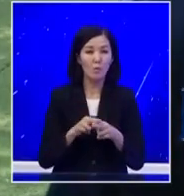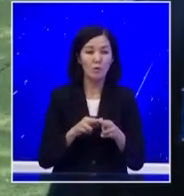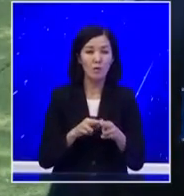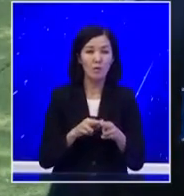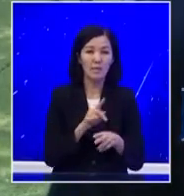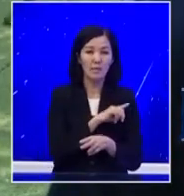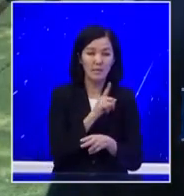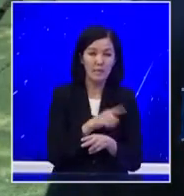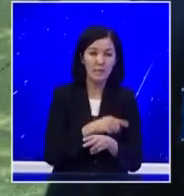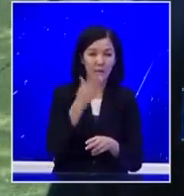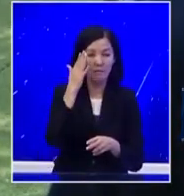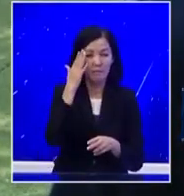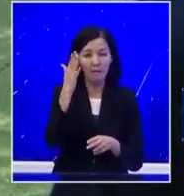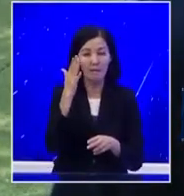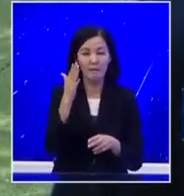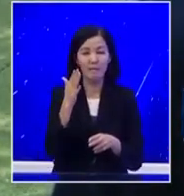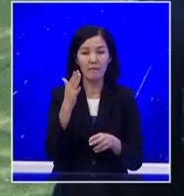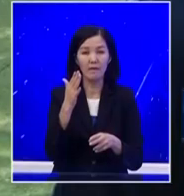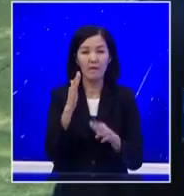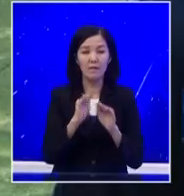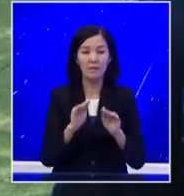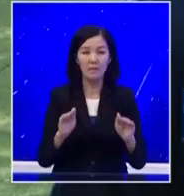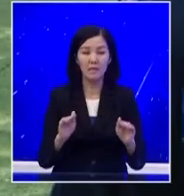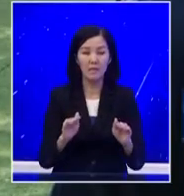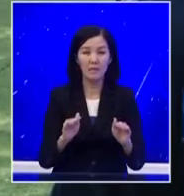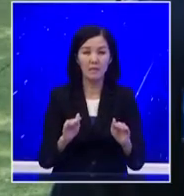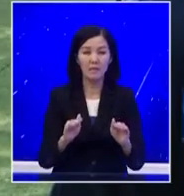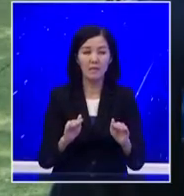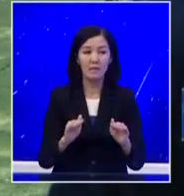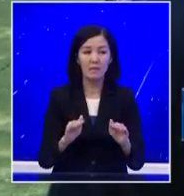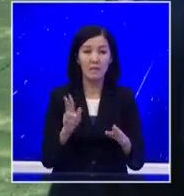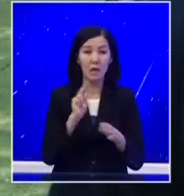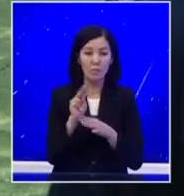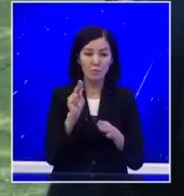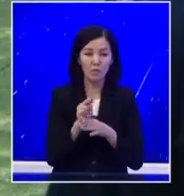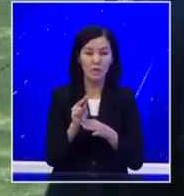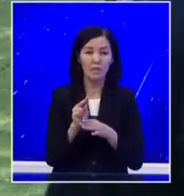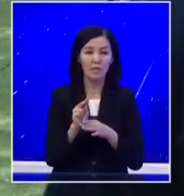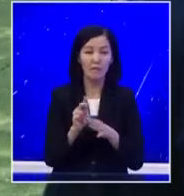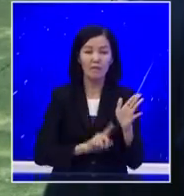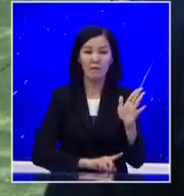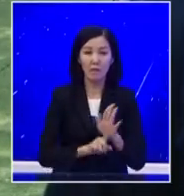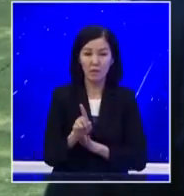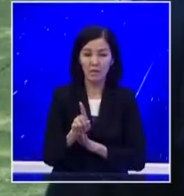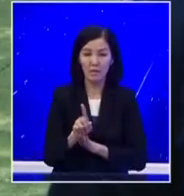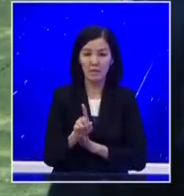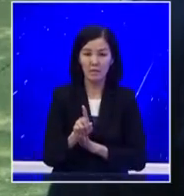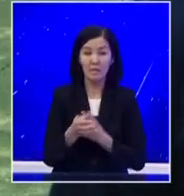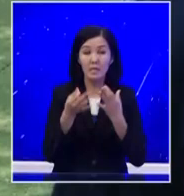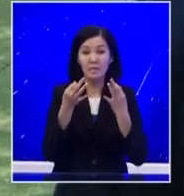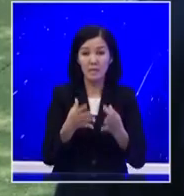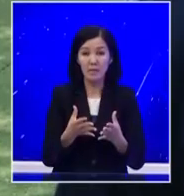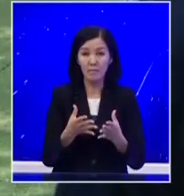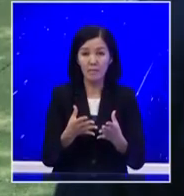выявить них и значок фанатизм забыла и конечно обучение обучение мы начали с элементарно от